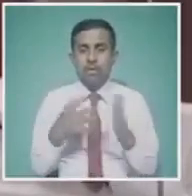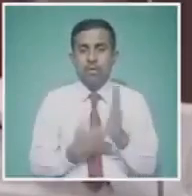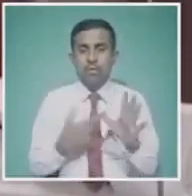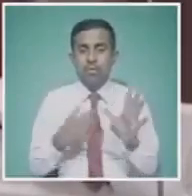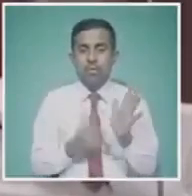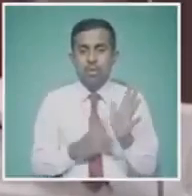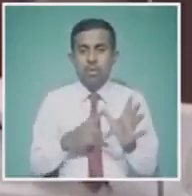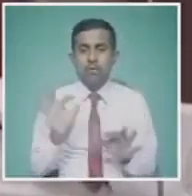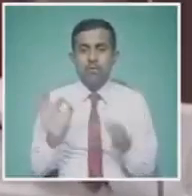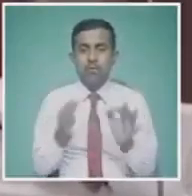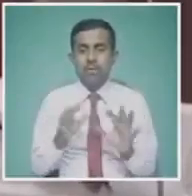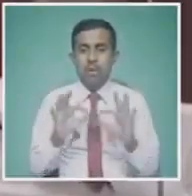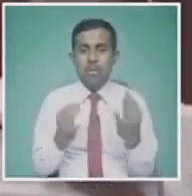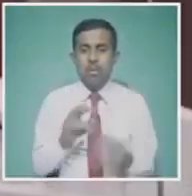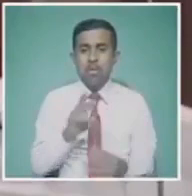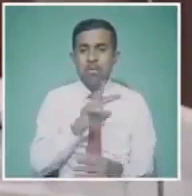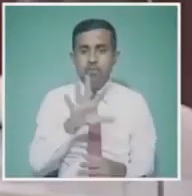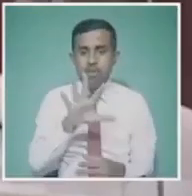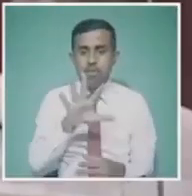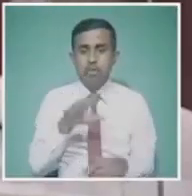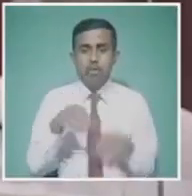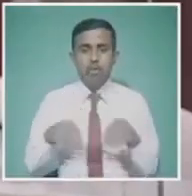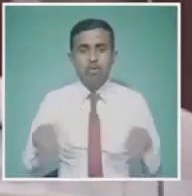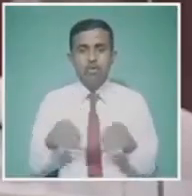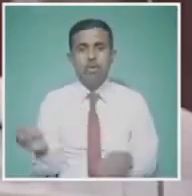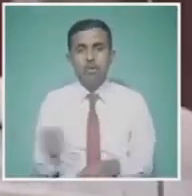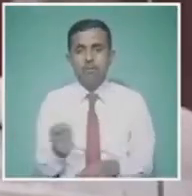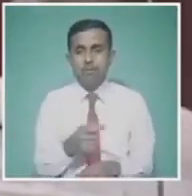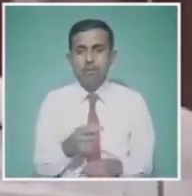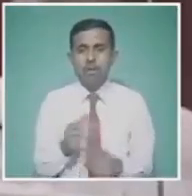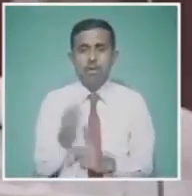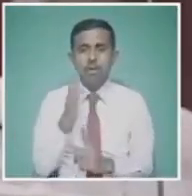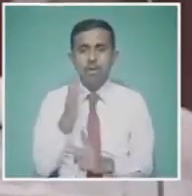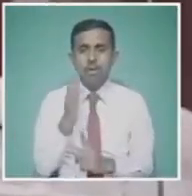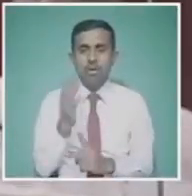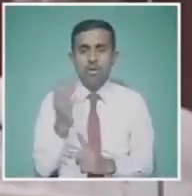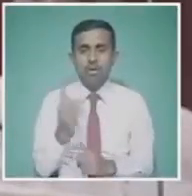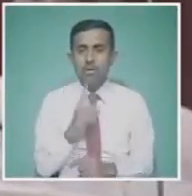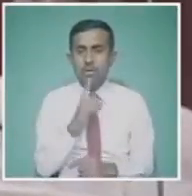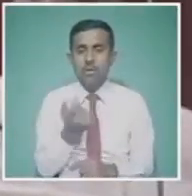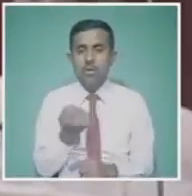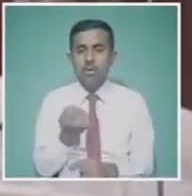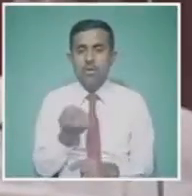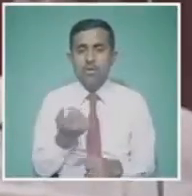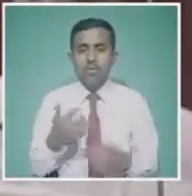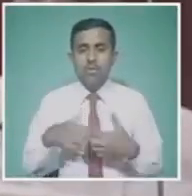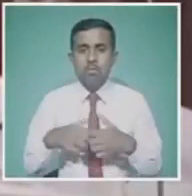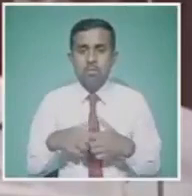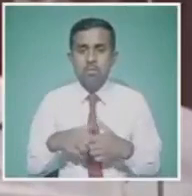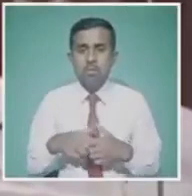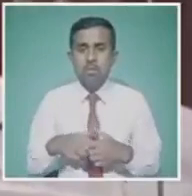25 குடும்பங்கள் வந்து அங்கே விவசாயம் செஞ்சுட்டு இருந்தாங்க. ஜனாதிபதி அவர்கள் கூட சொல்லியிருந்தார், இப்போ நாட்டு இருக்க நிலைமையில், பொருளாதார நெருக்கடியில், உணவு தட்டுப்பாடு இருக்க